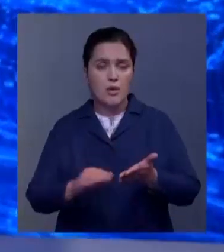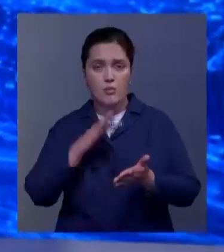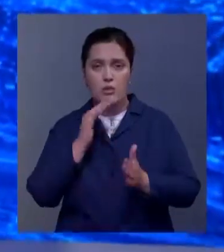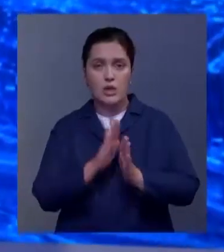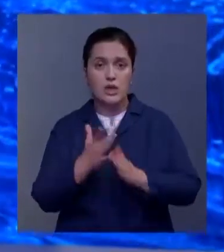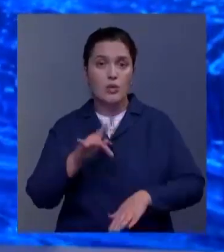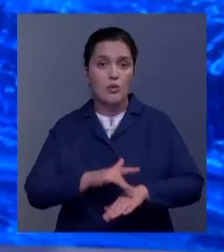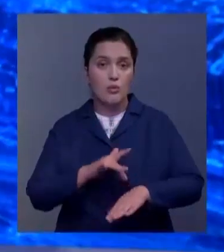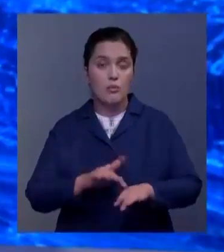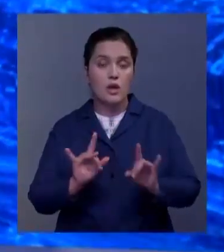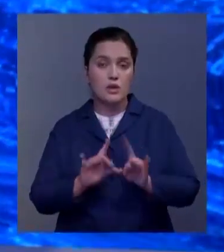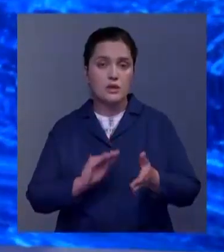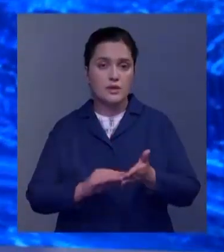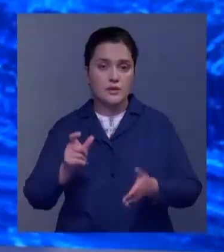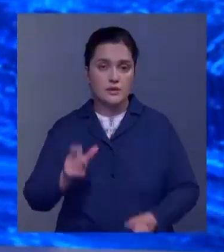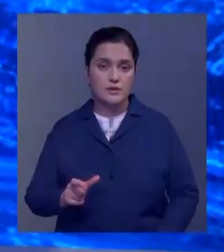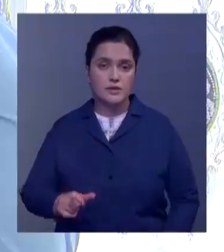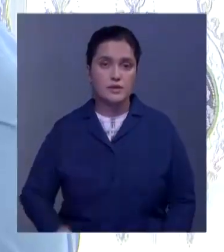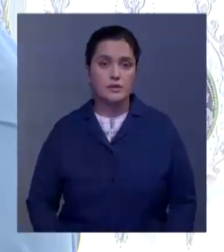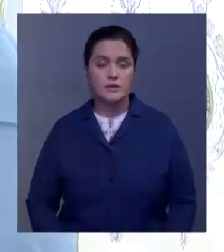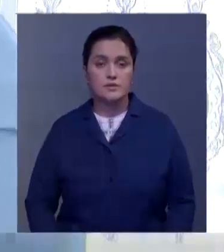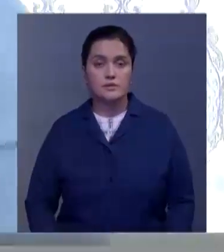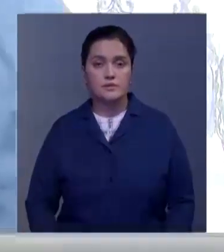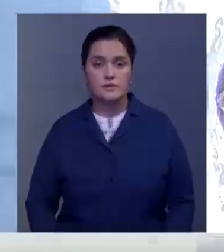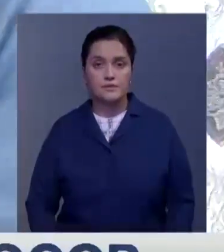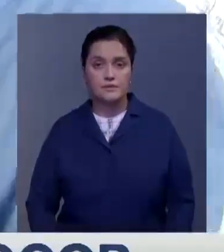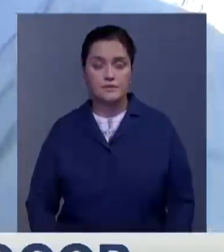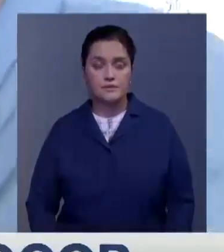хобби пенсионер рассказал нашим корреспондентам.